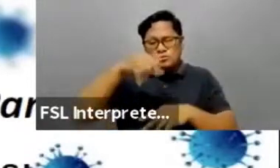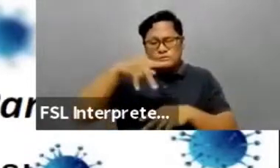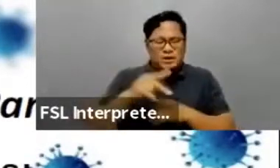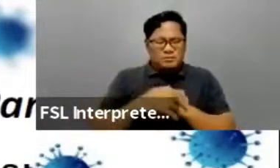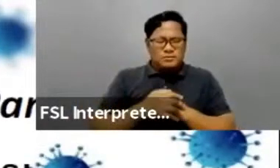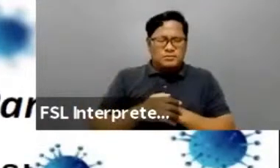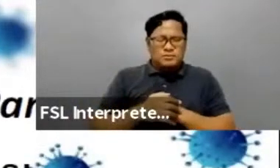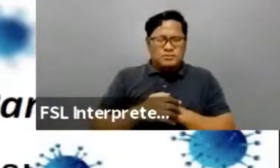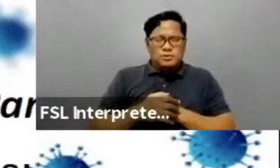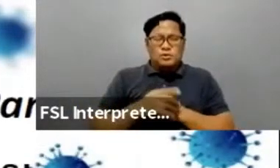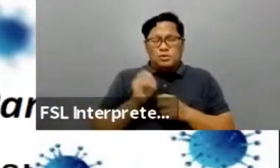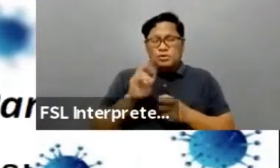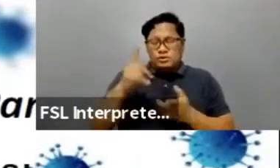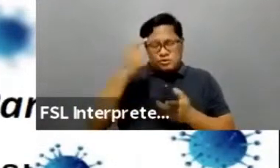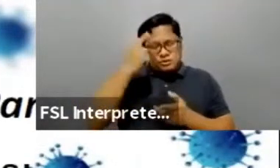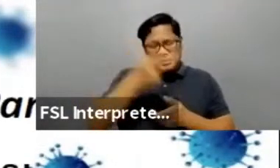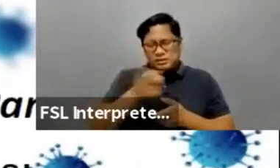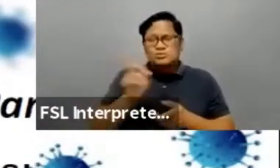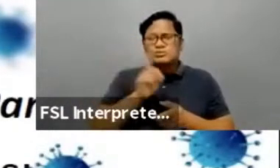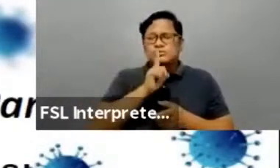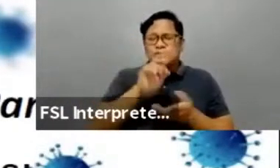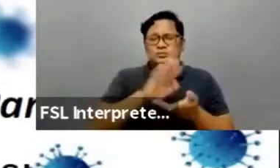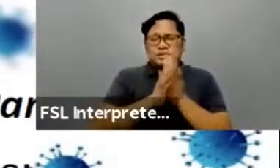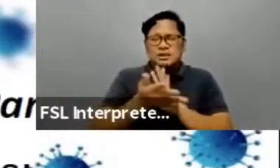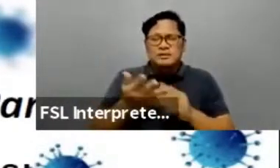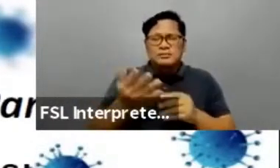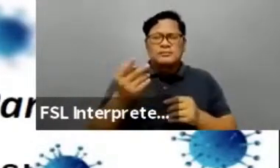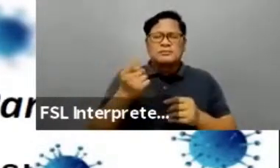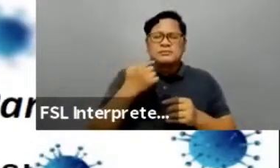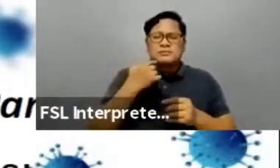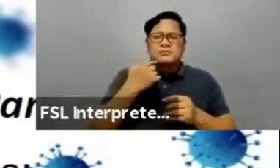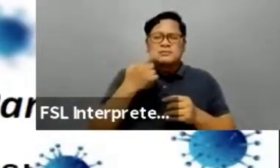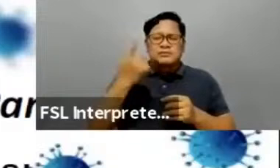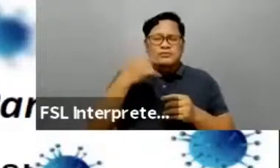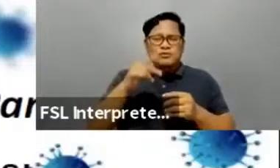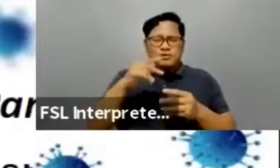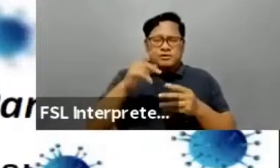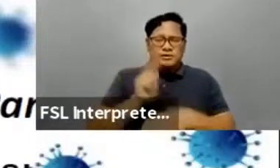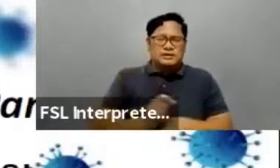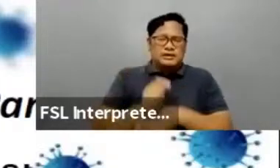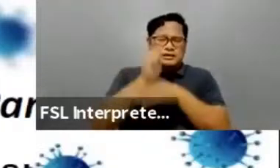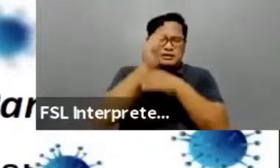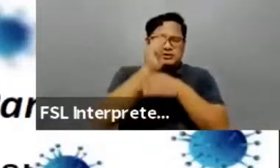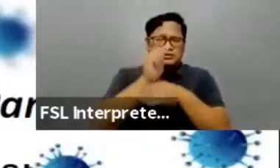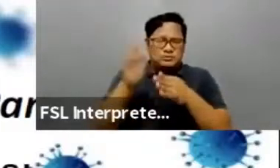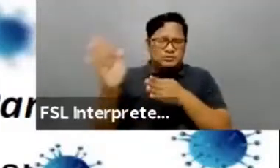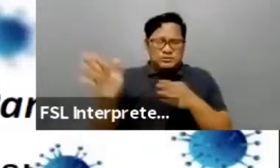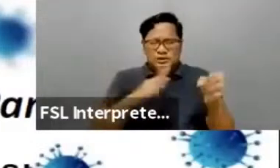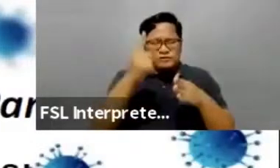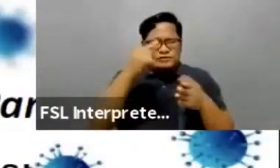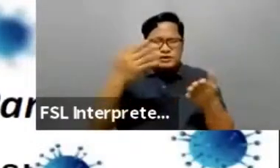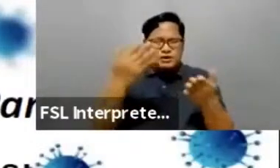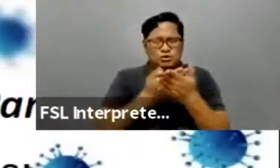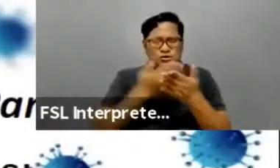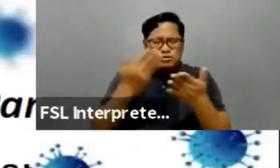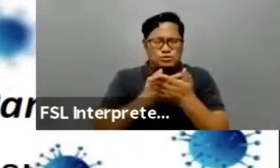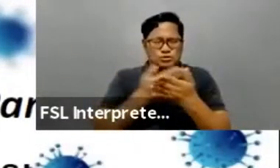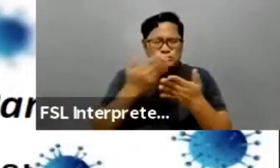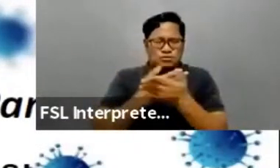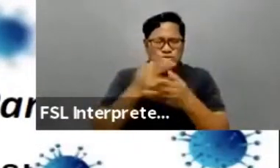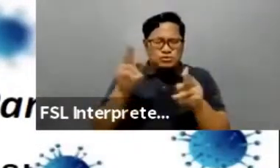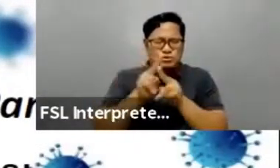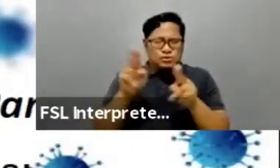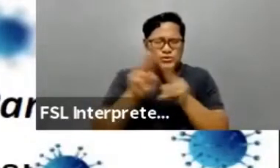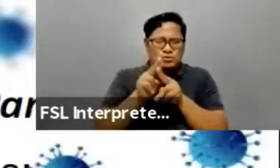or sa palagay nila ay magsisilbi na transition plan to the new normal. Dito natapos